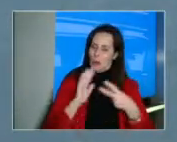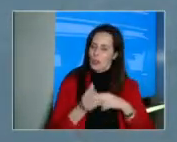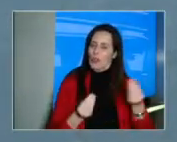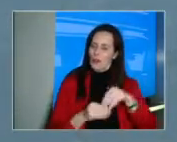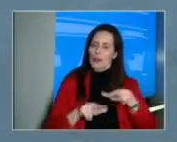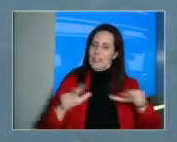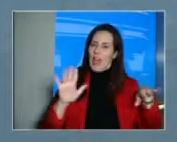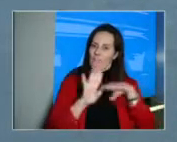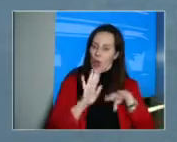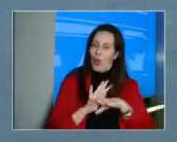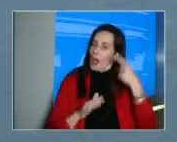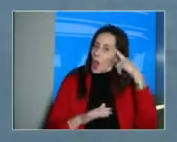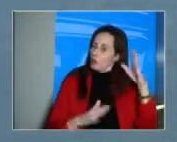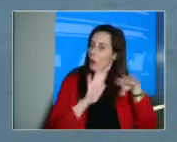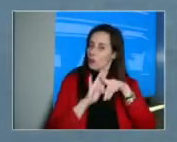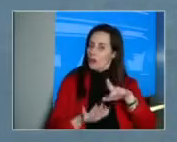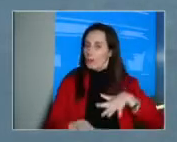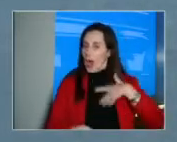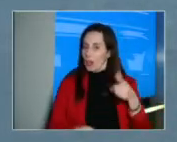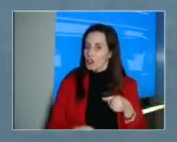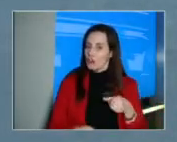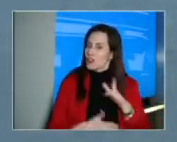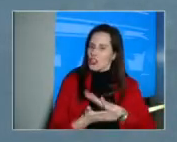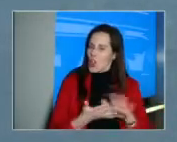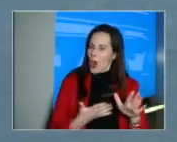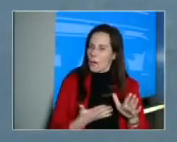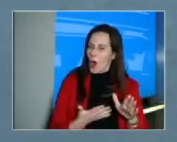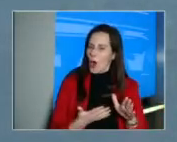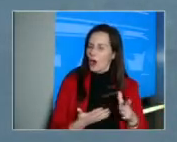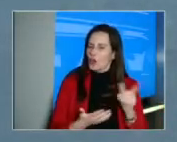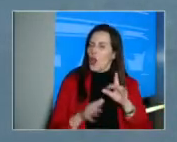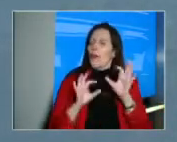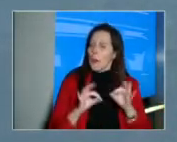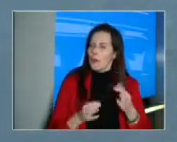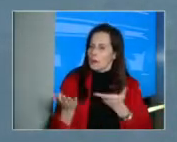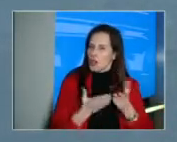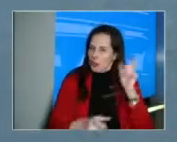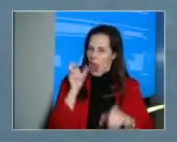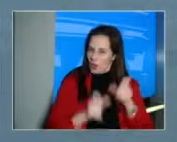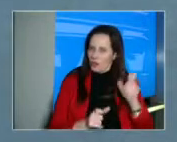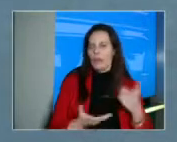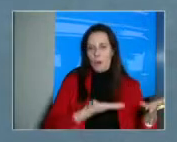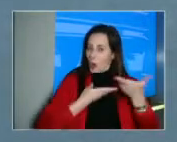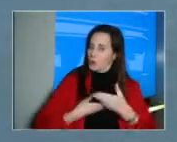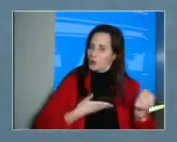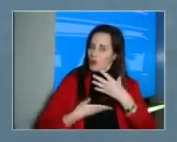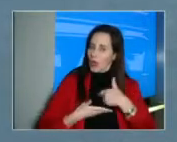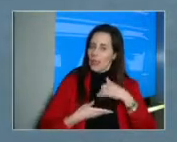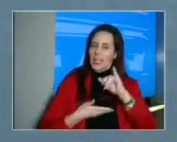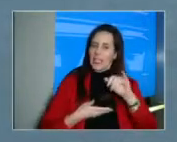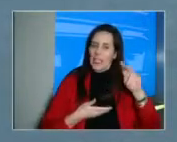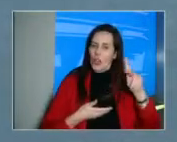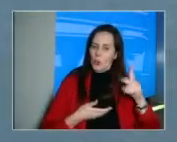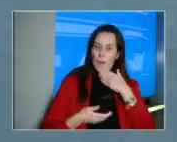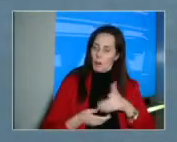נוספת של סטטוס חוק, רעיונות לחוקים שאתם מרגישים שפשוט נחקקו לשעה ולא באמת משרתים את הציבור. אתם מוזמנים לשלוח אליי ליניר קוזין